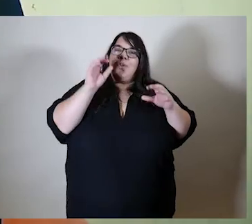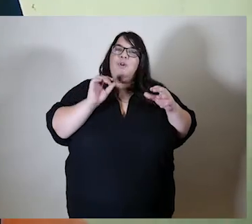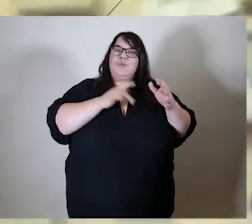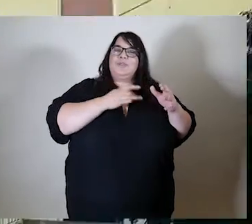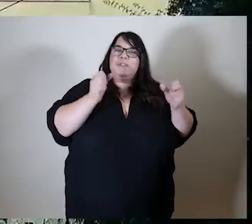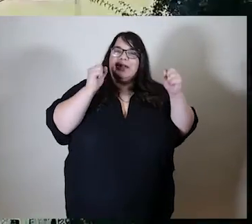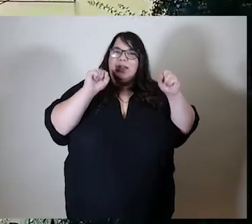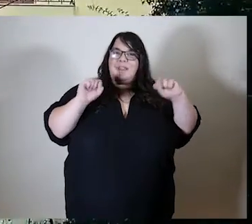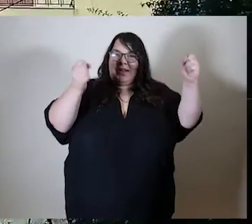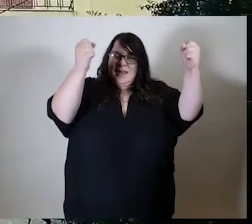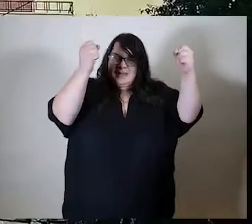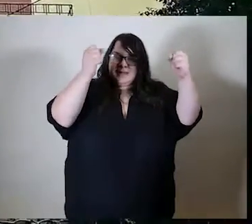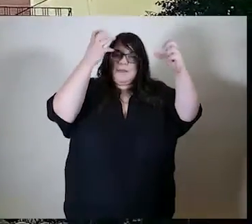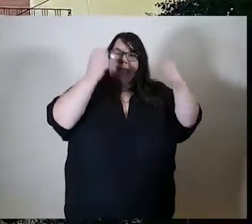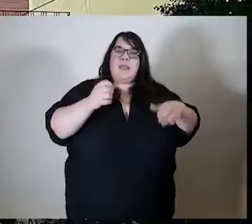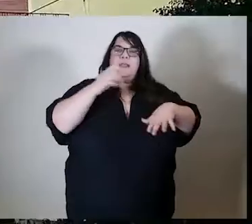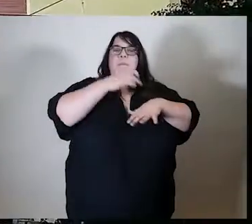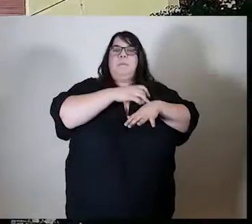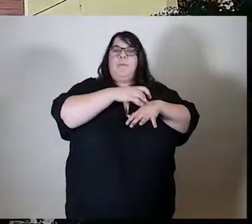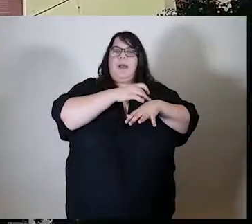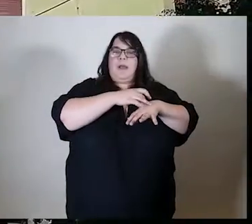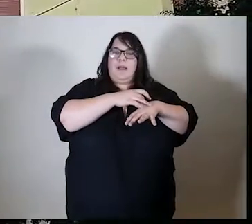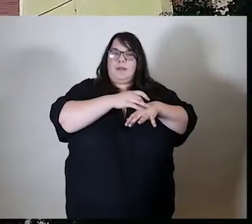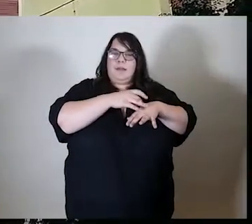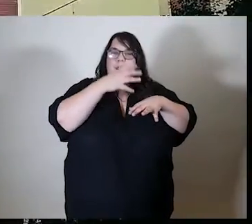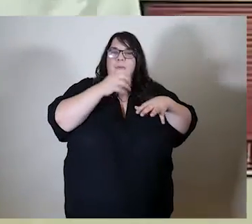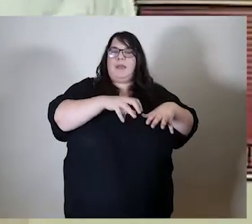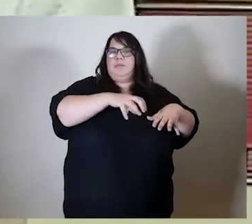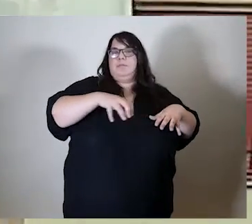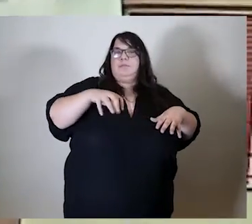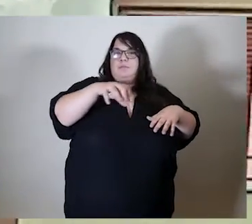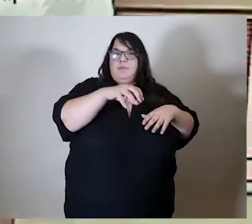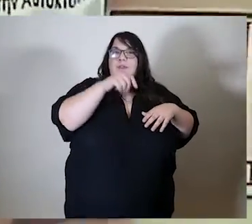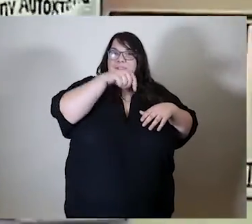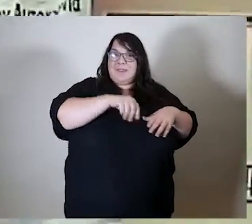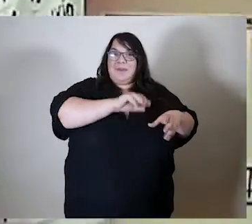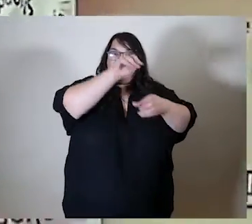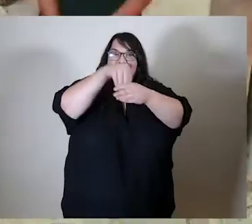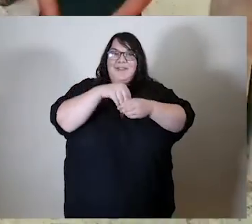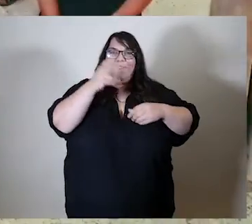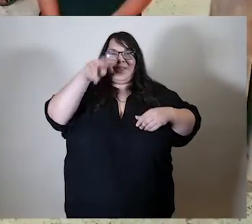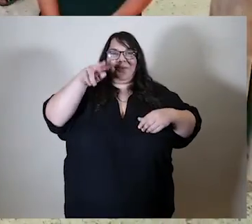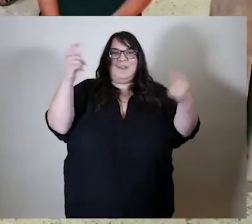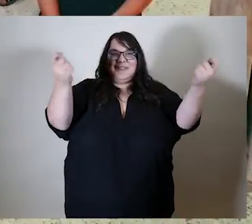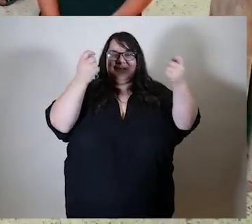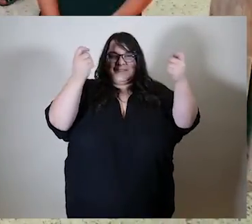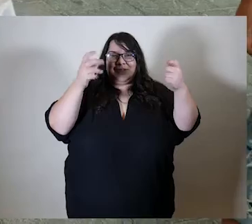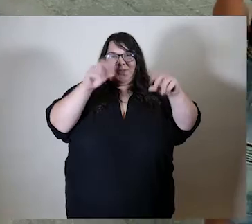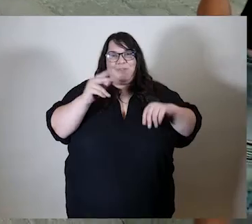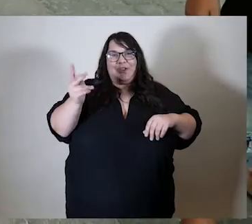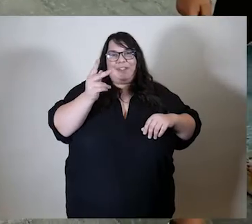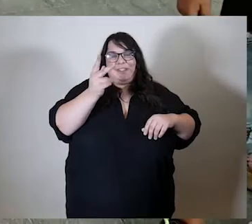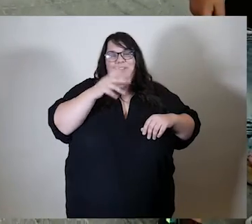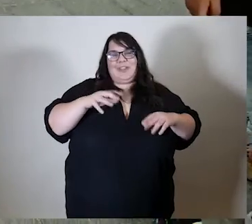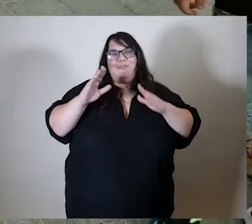ψυχικής υγείας, οι μονάδες της Κλίμακα που λειτουργούν στην Πάτρα, Ιπατία και Σεμέλη συμμετέχουν φέτος στο διήμερο φεστιβάλ Φορέων